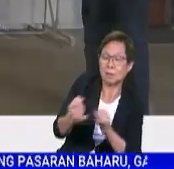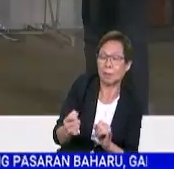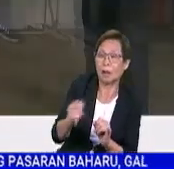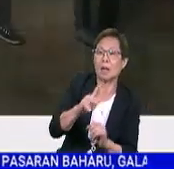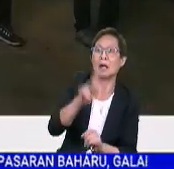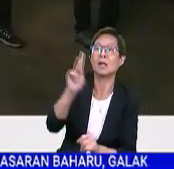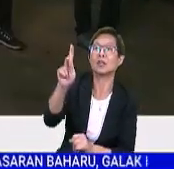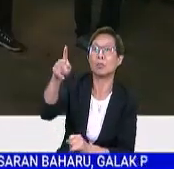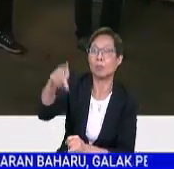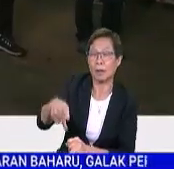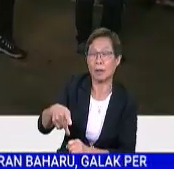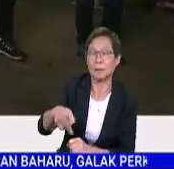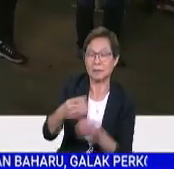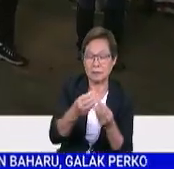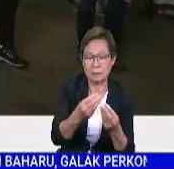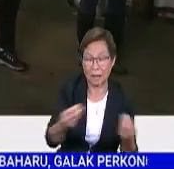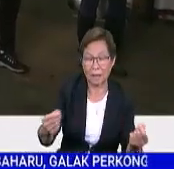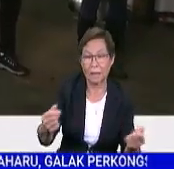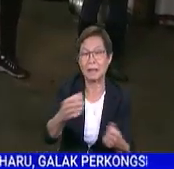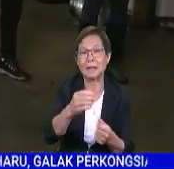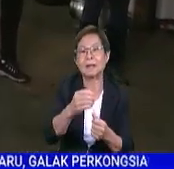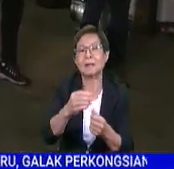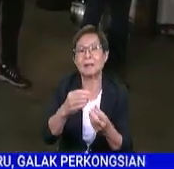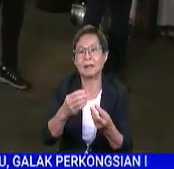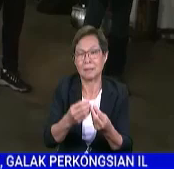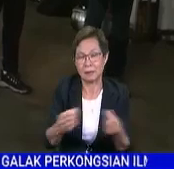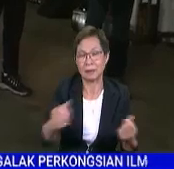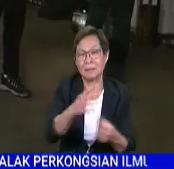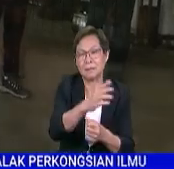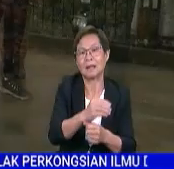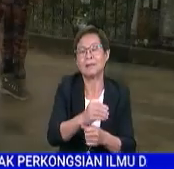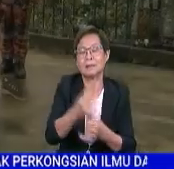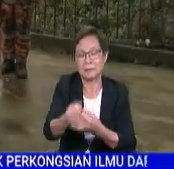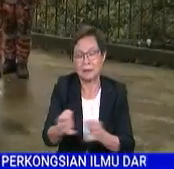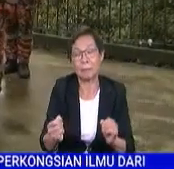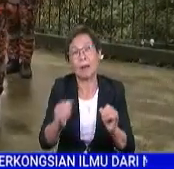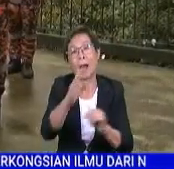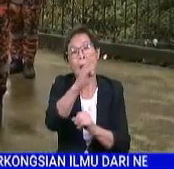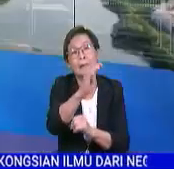ketua pengarah tanah dan galian serta jabatan meteorologi